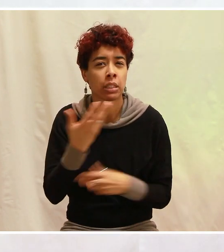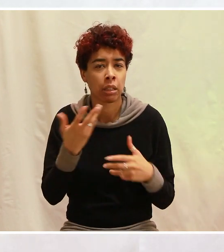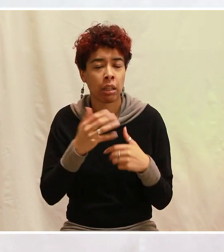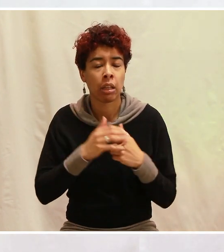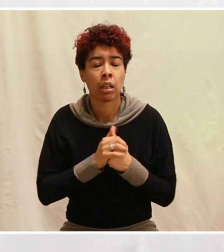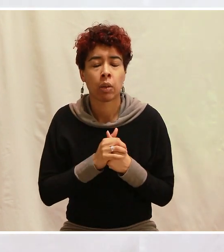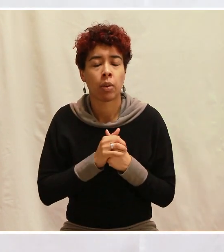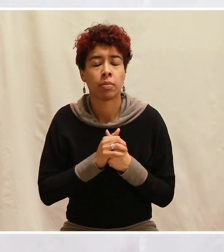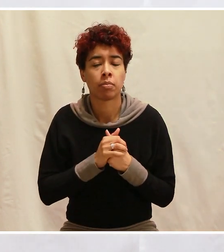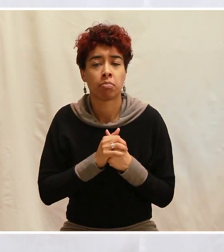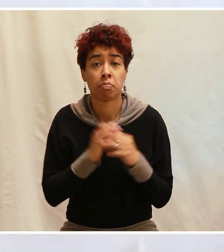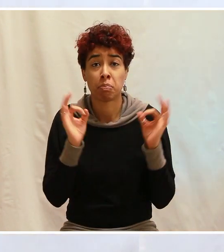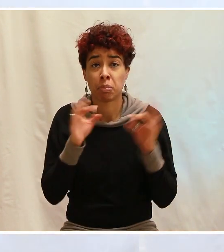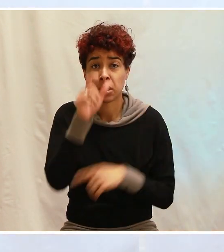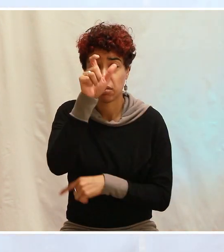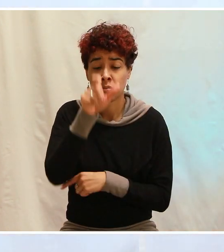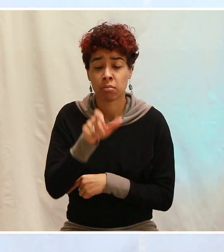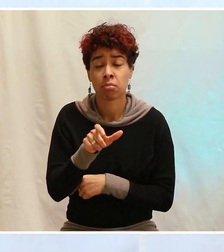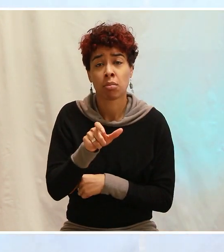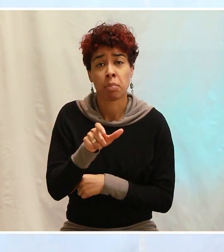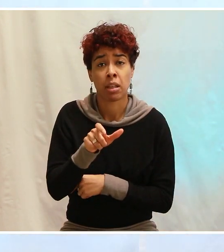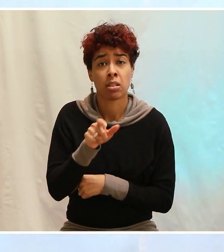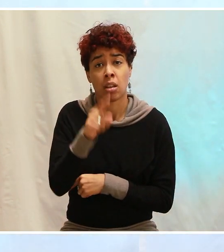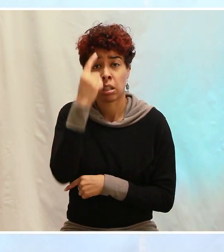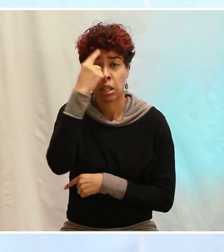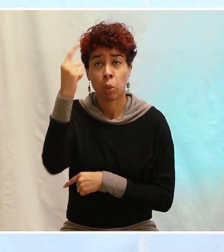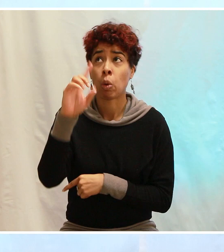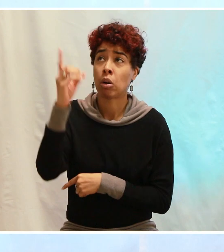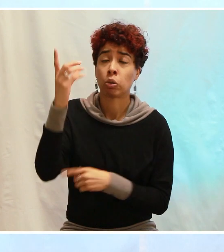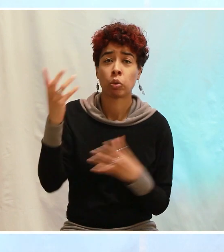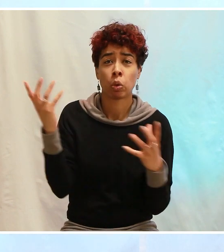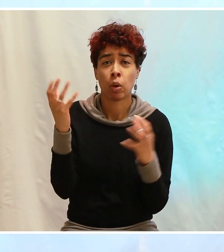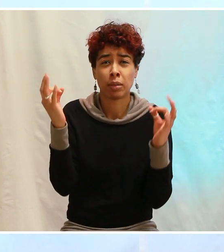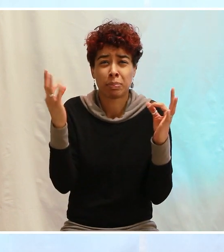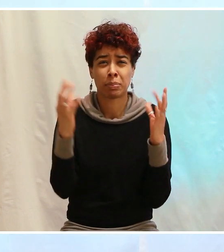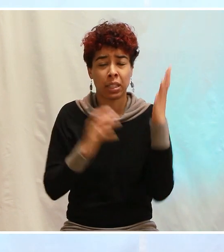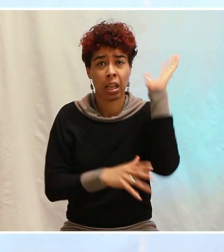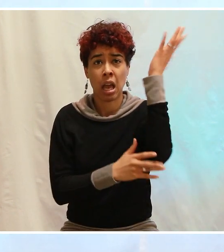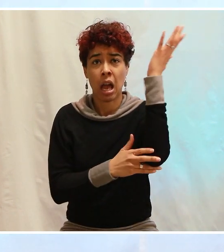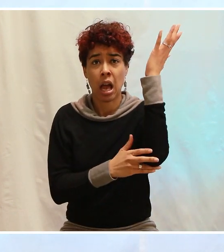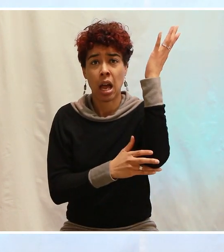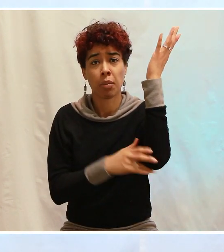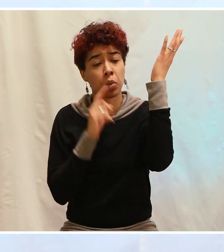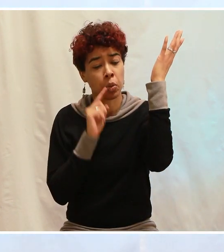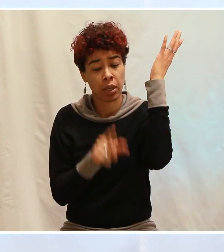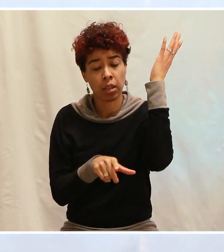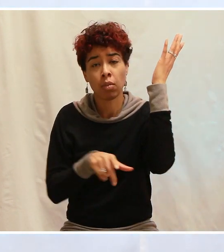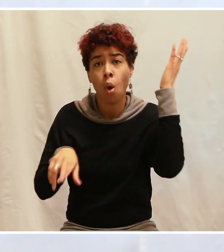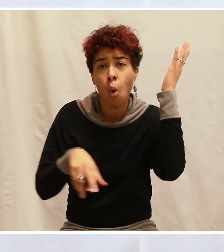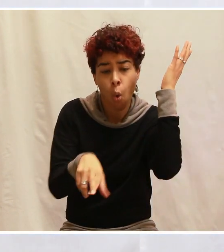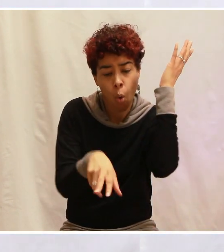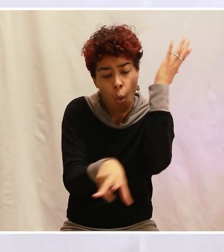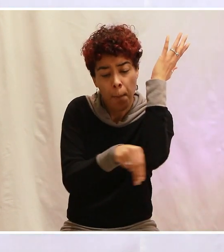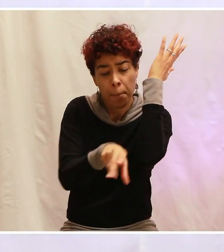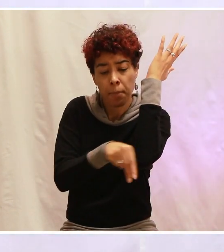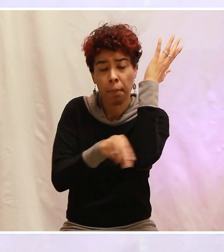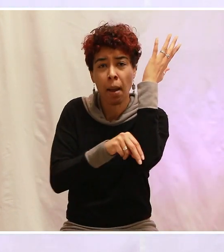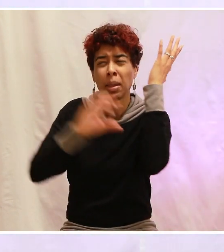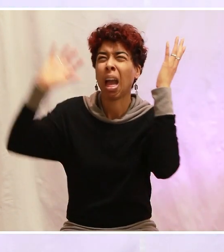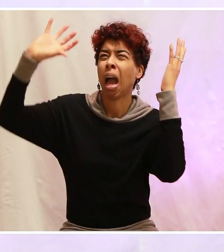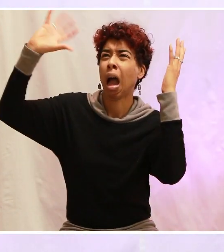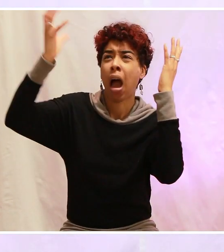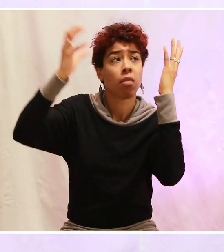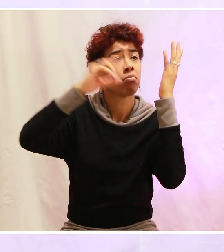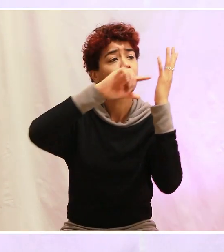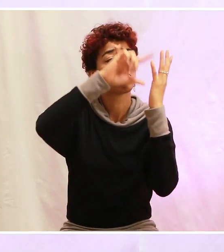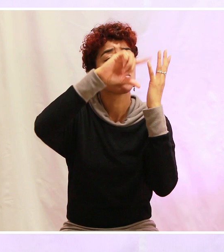qui étend ses racines vers le courant. Il n'aperçoit point la chaleur quand elle vient et son feuillage reste vert. Dans